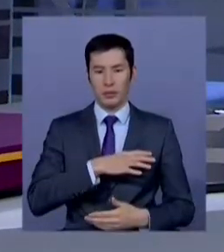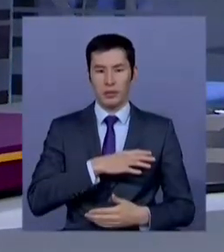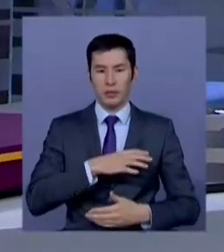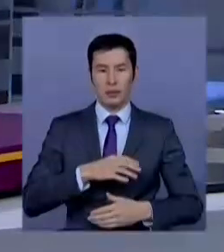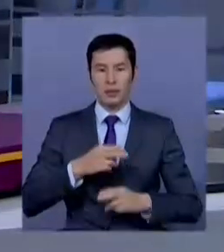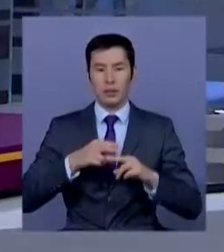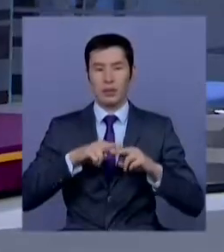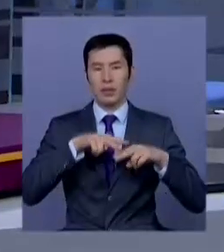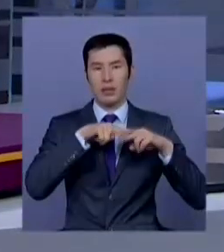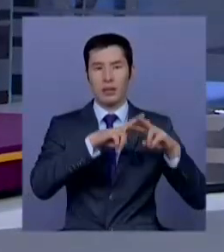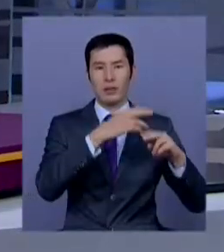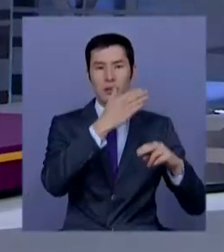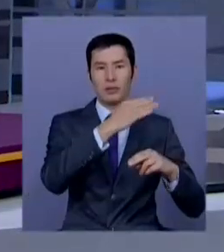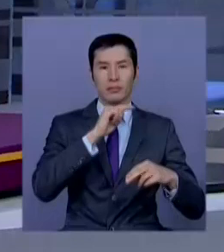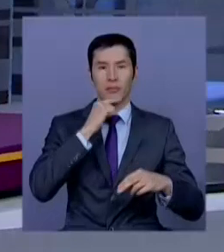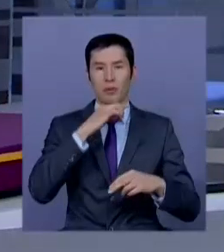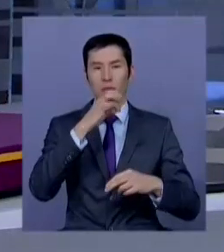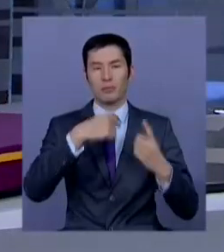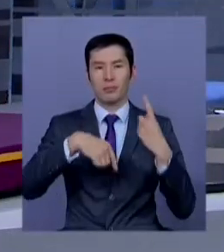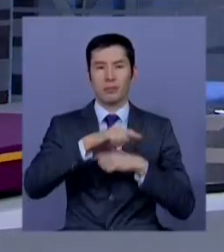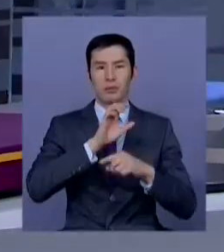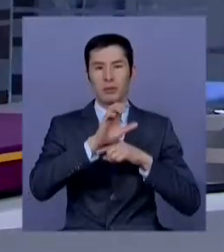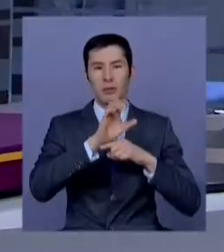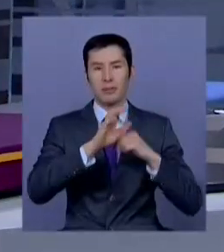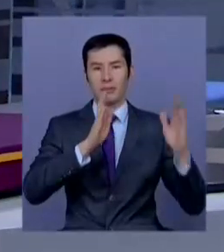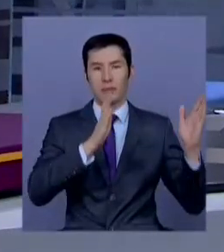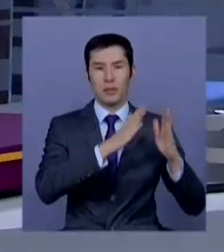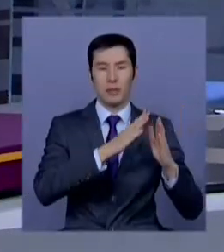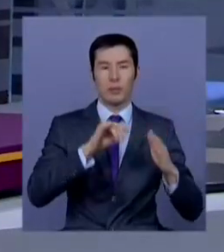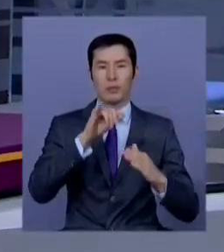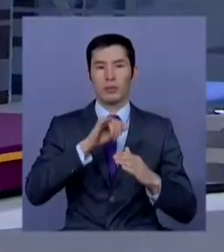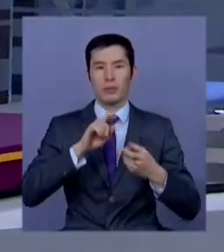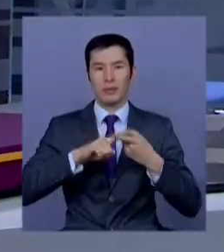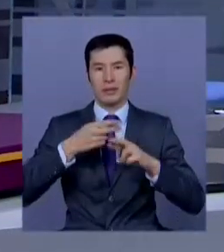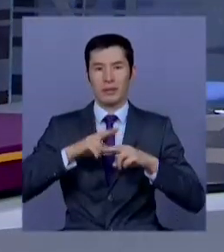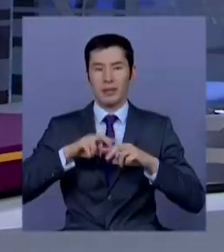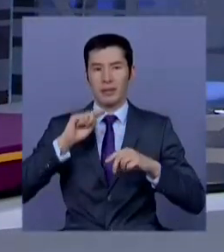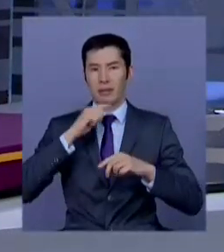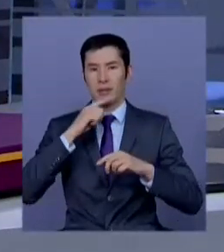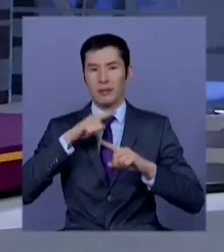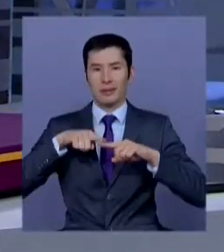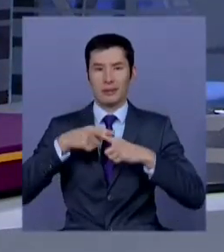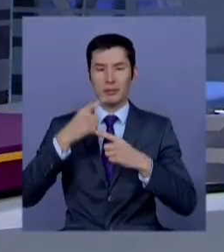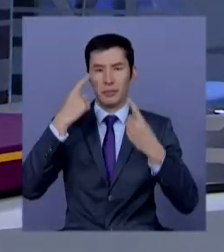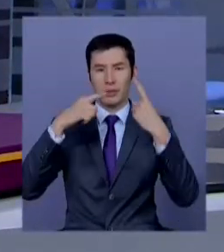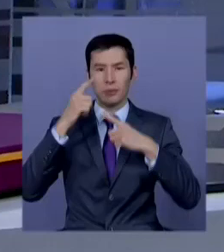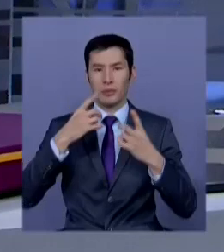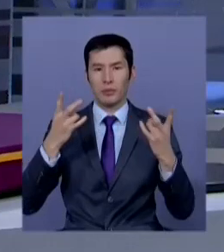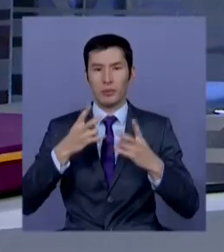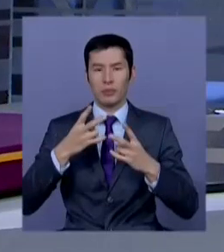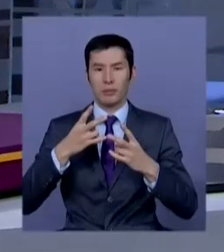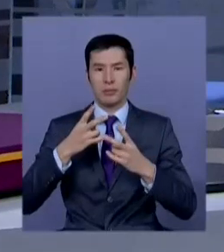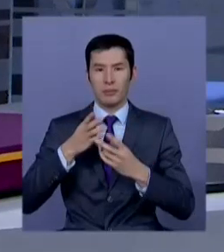оңтүстік Астана экономикасындағы сауда үлесін біршама азайтып, оның орнына креативті экономиканы дамыту қажеттілігіне баса